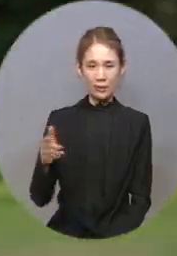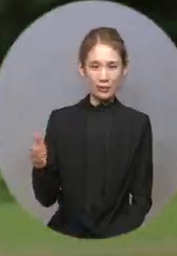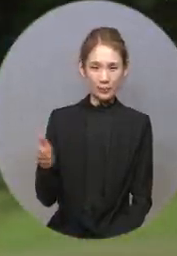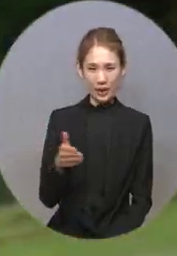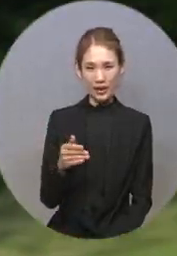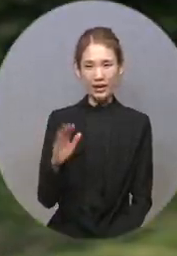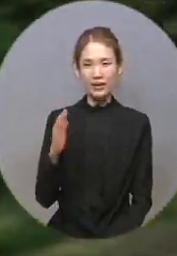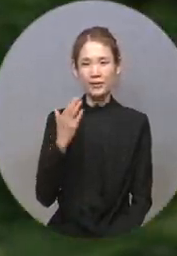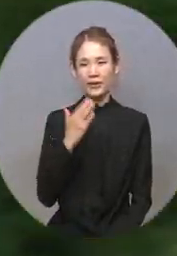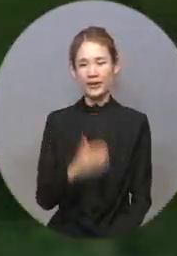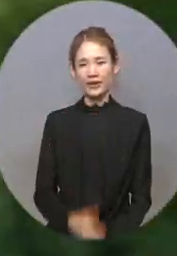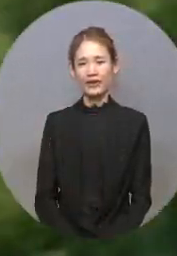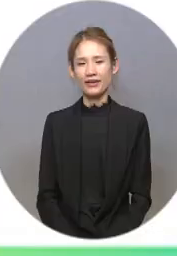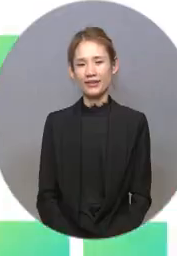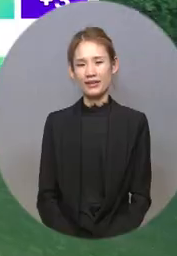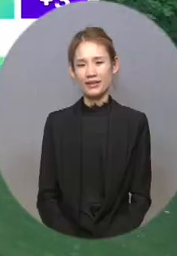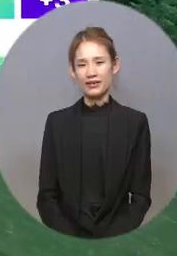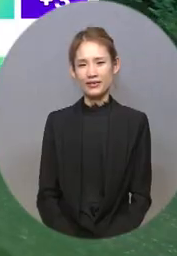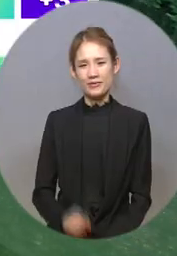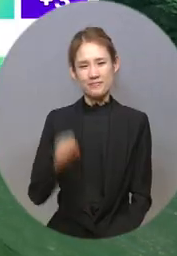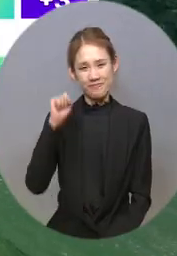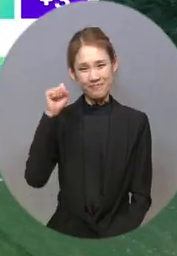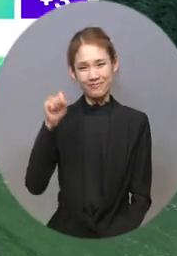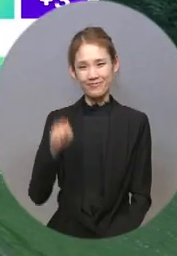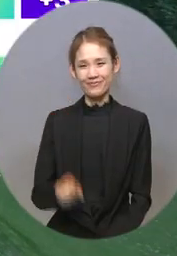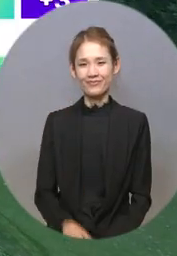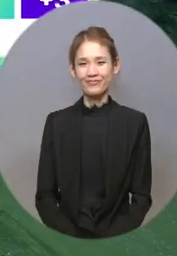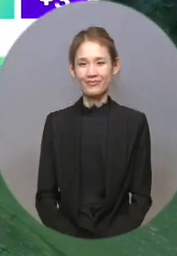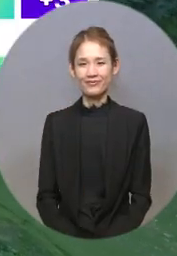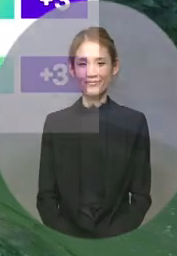되더라고. 화이팅!